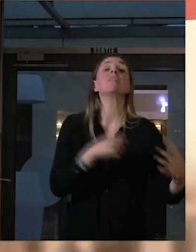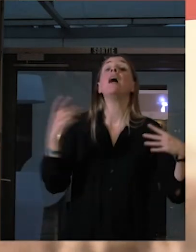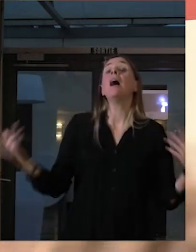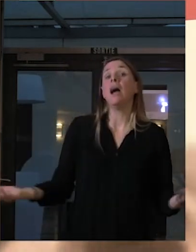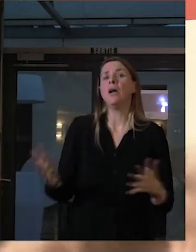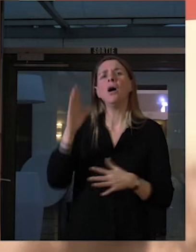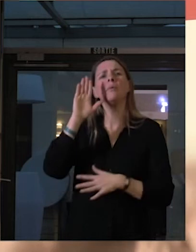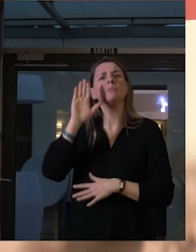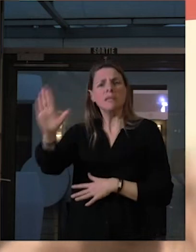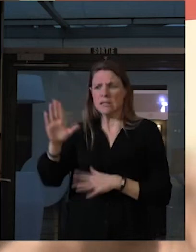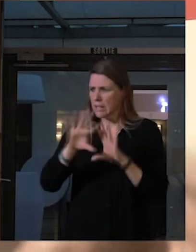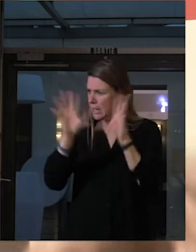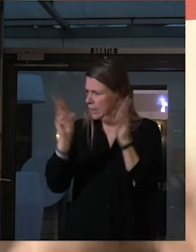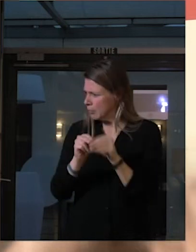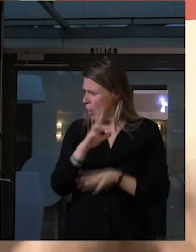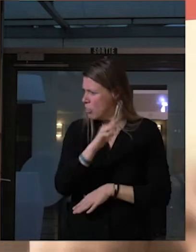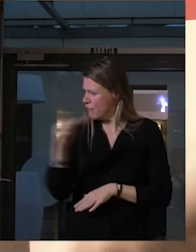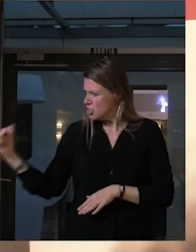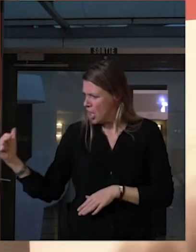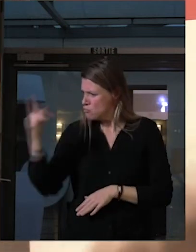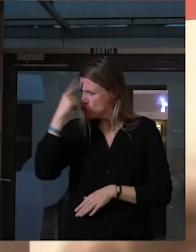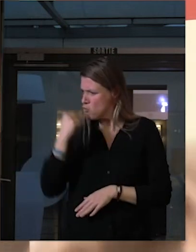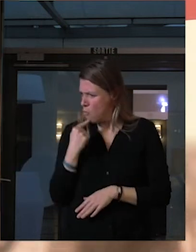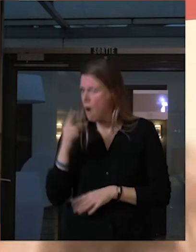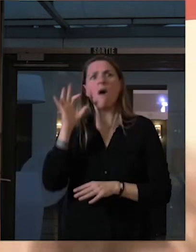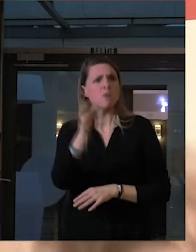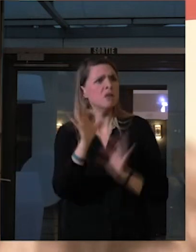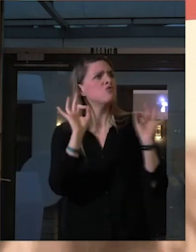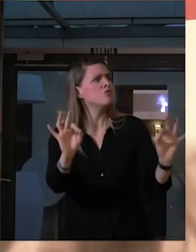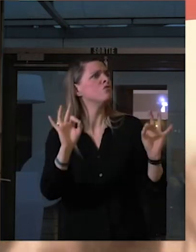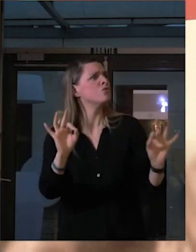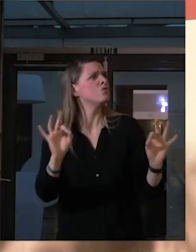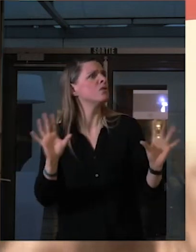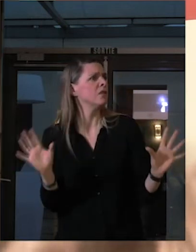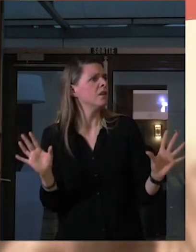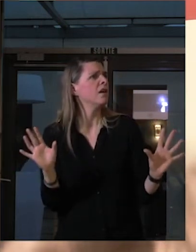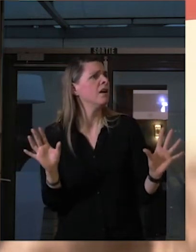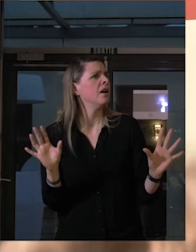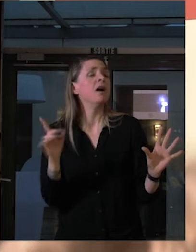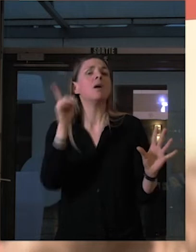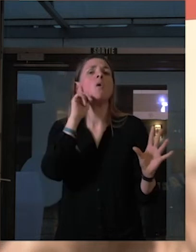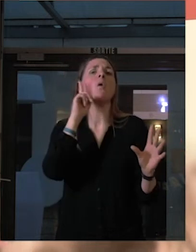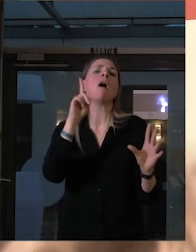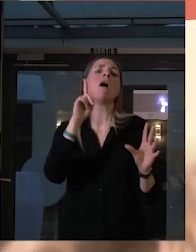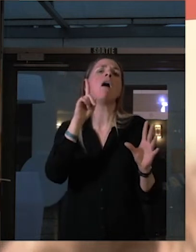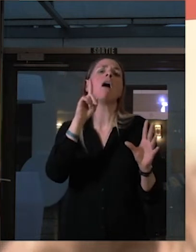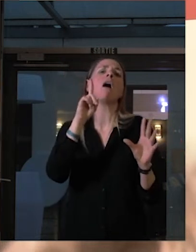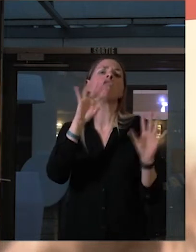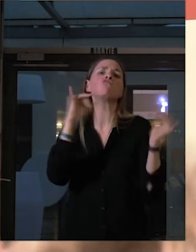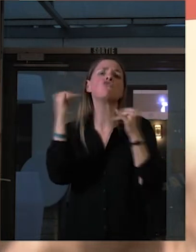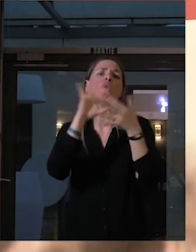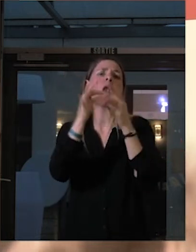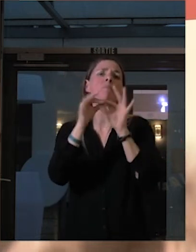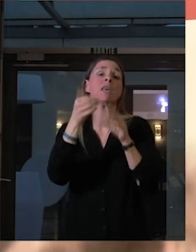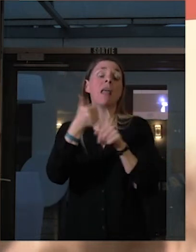l'équipe norvégienne, hein. C'est elle ou pas parce oui. Qu'en fait, ouais, c'est ça, hein. Pendant les JO, c'est l'année